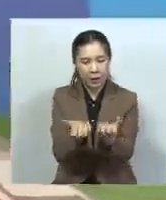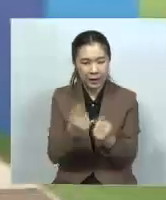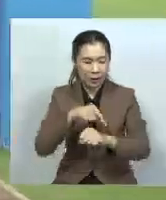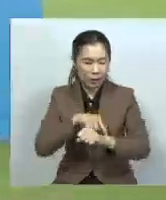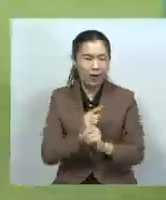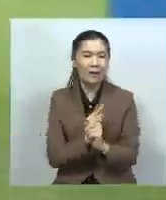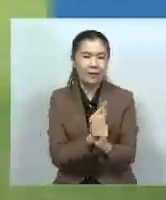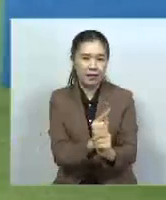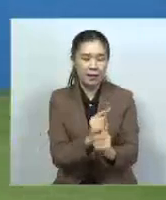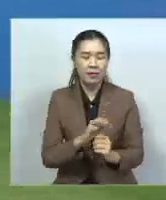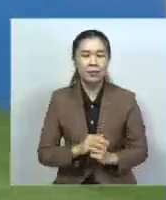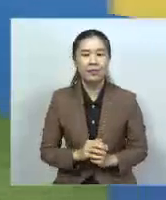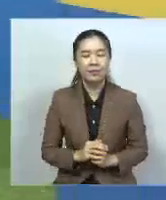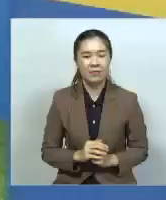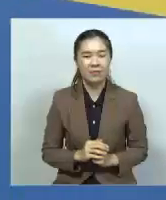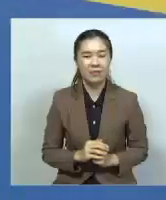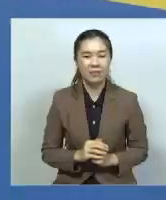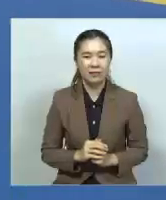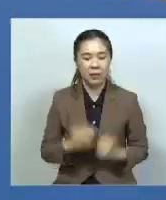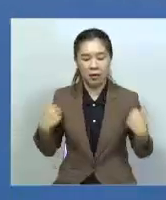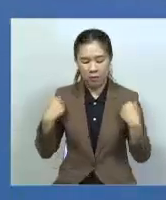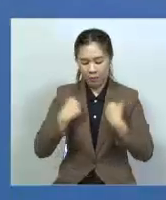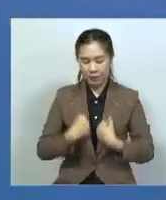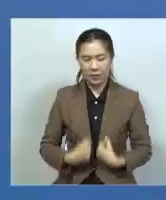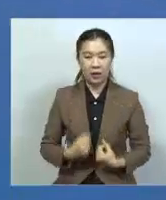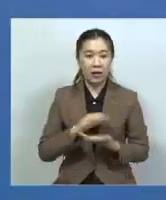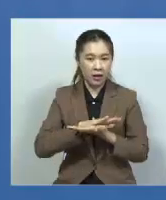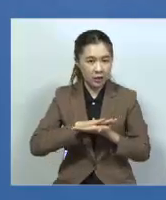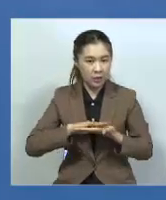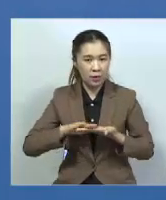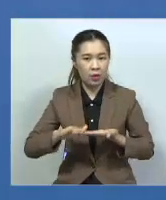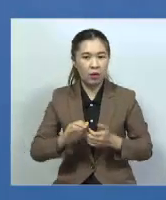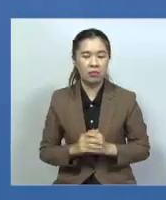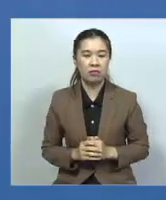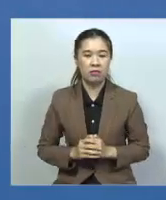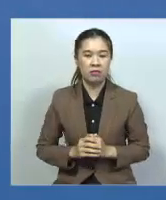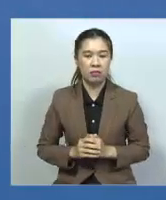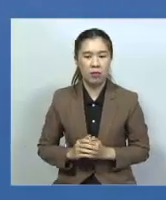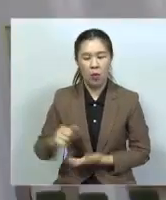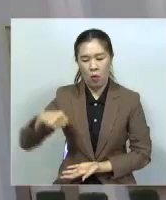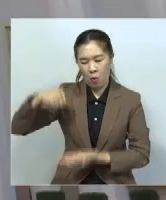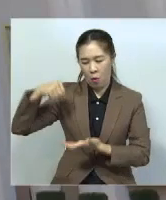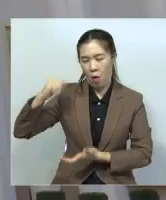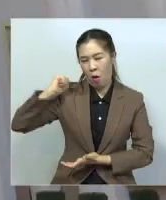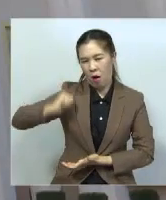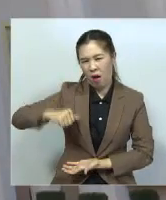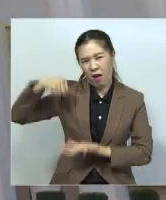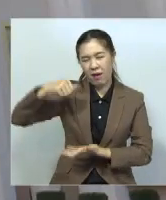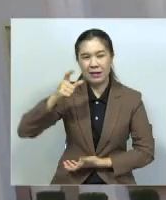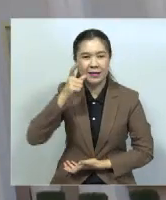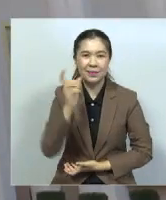ำหนดด้วยนะคะแล้วก็ที่สำคัญอีกอย่างหนึ่งให้แต่งกายด้วยความสุภาพด้วยนะคะหลีกเลี่ยงการพกพาสัมภาระขนาดใหญ่เพื่อความ